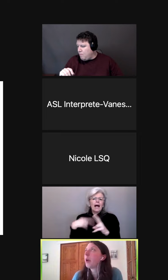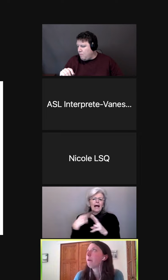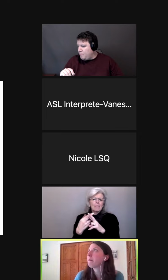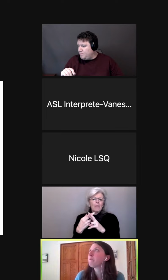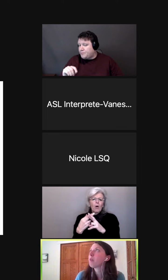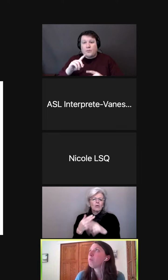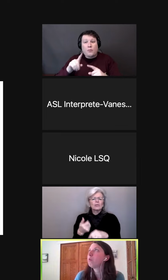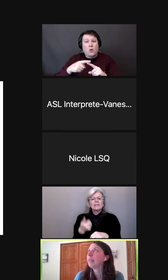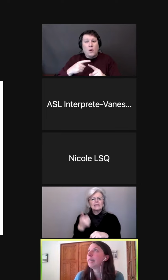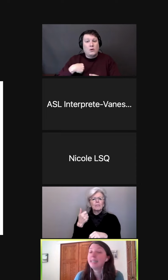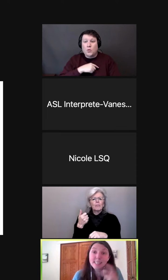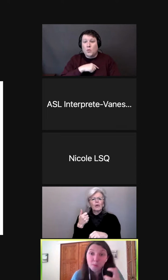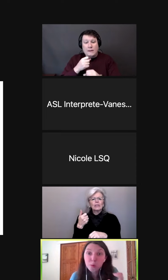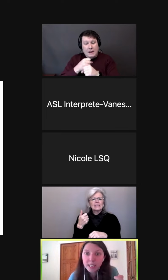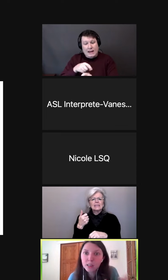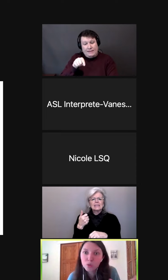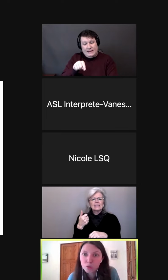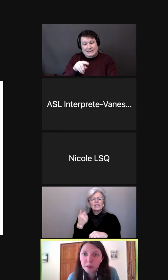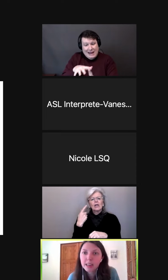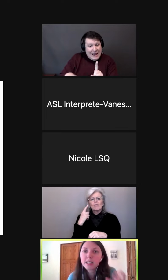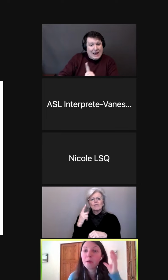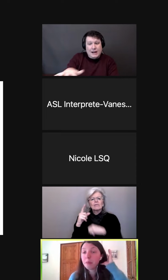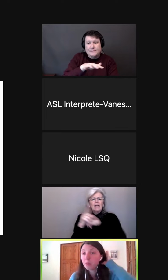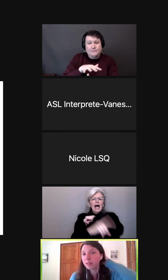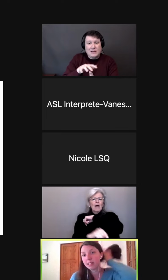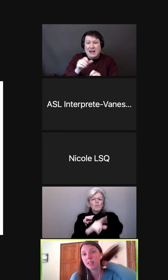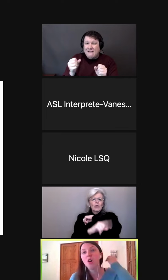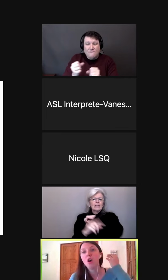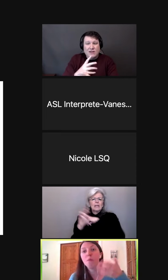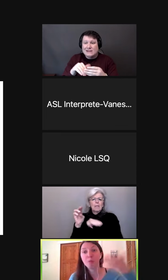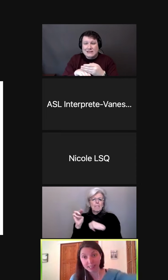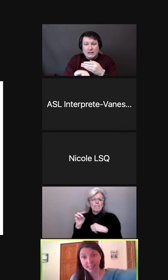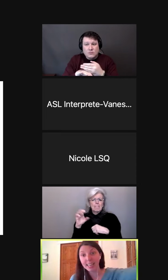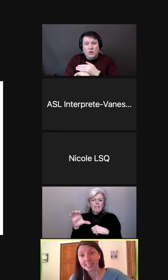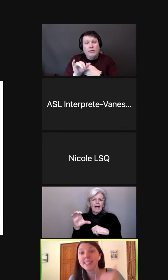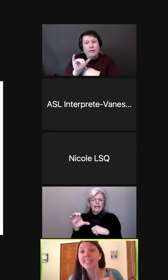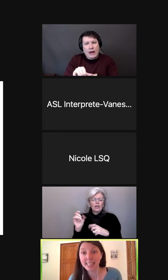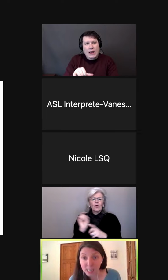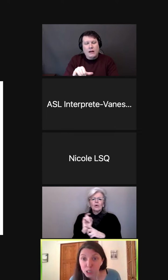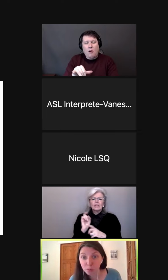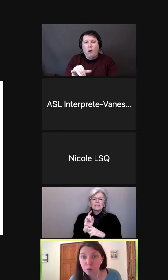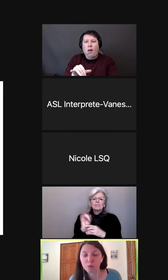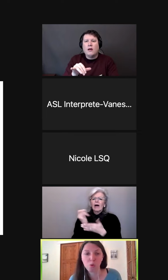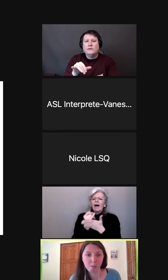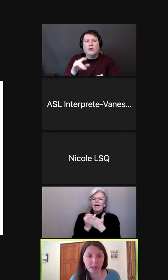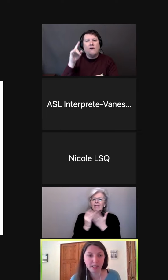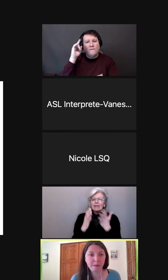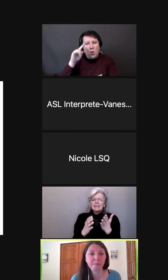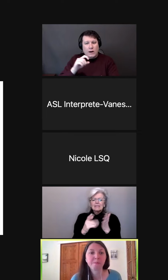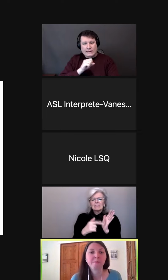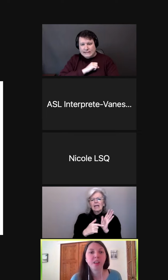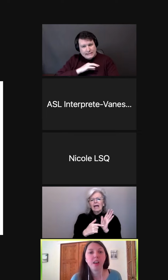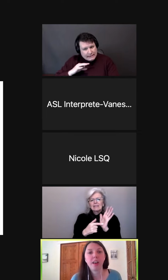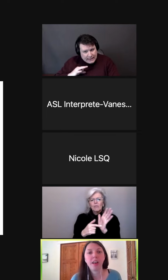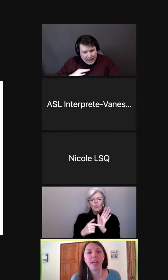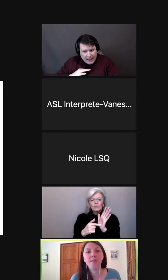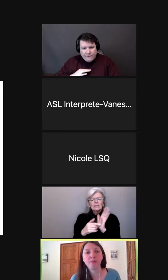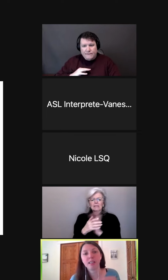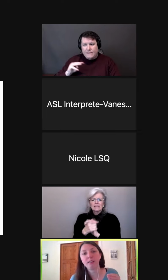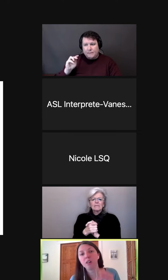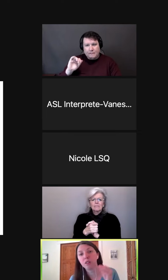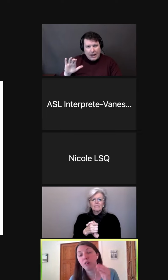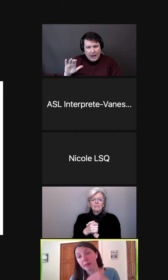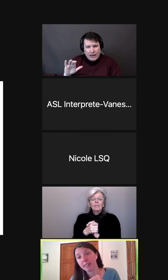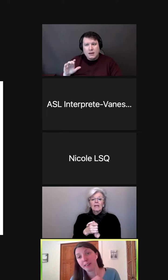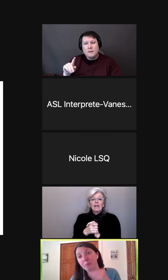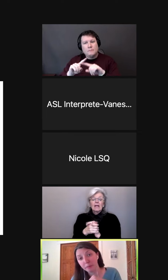plus pour les employés du MAC, mais aussi pour les artistes qui exposent au MAC. Il